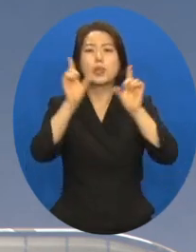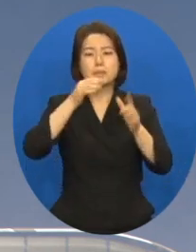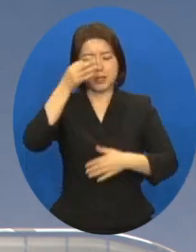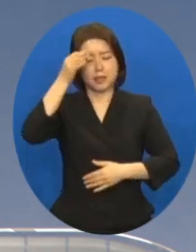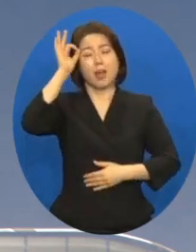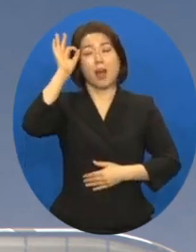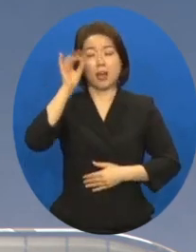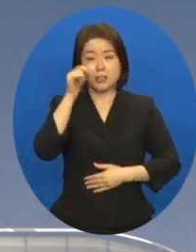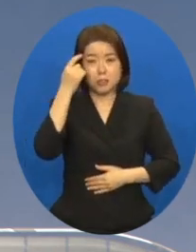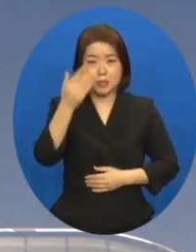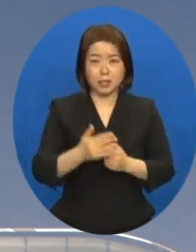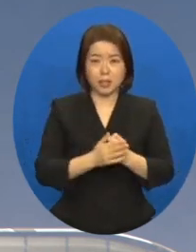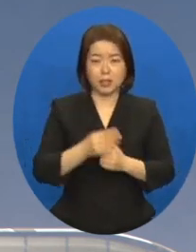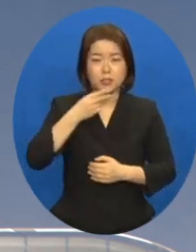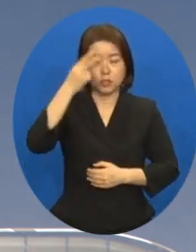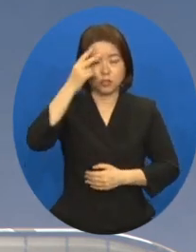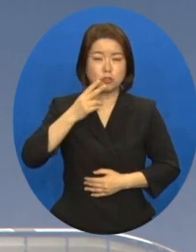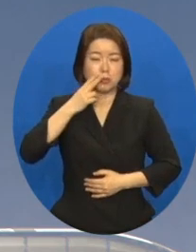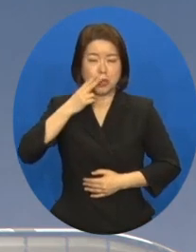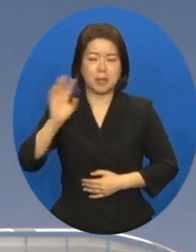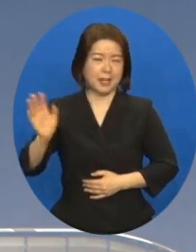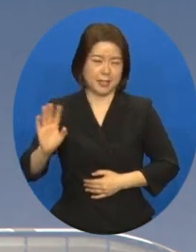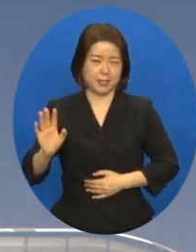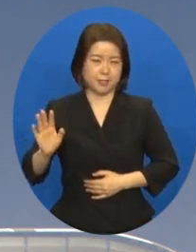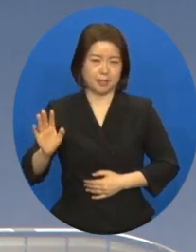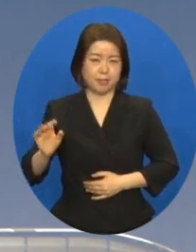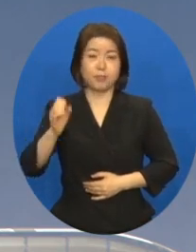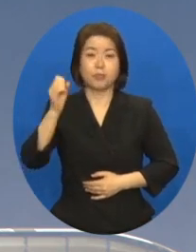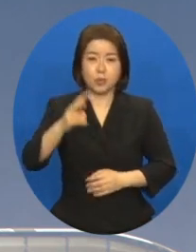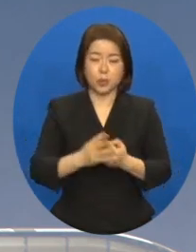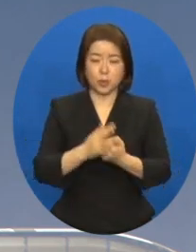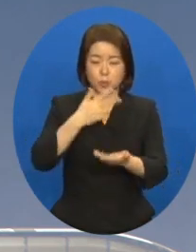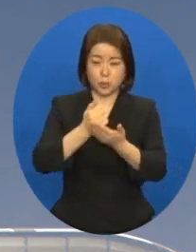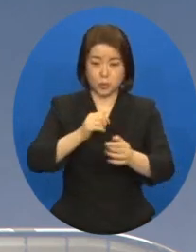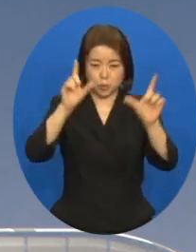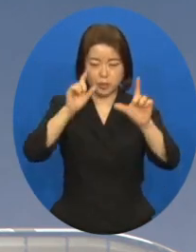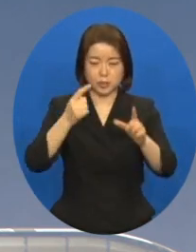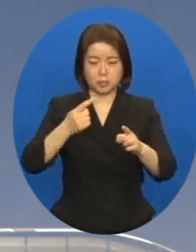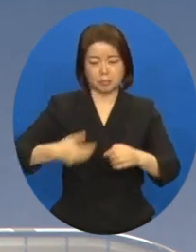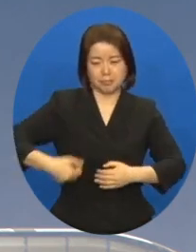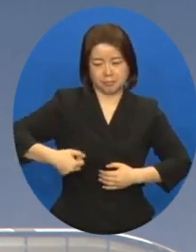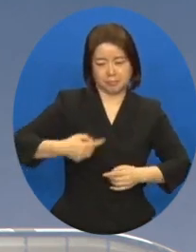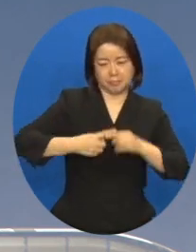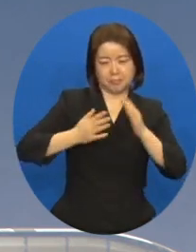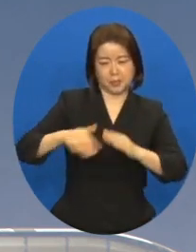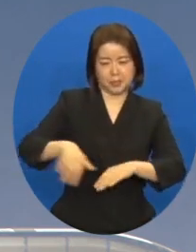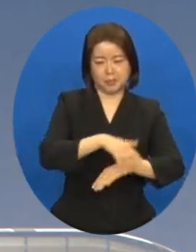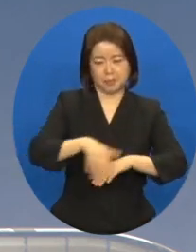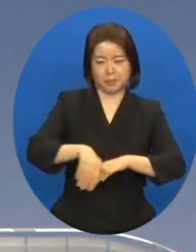떠오릅니까? 술, 담배 하지 않는, 뭐 주일이면 교회 가는 거,